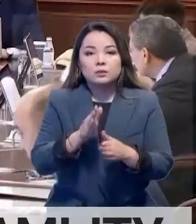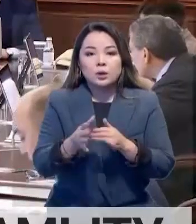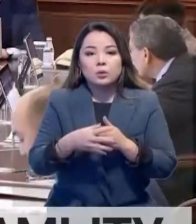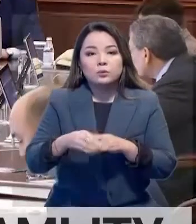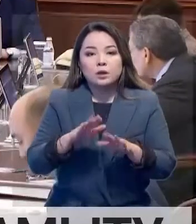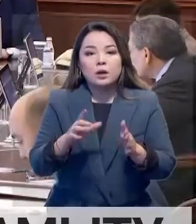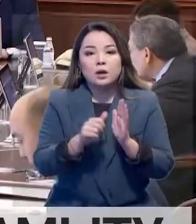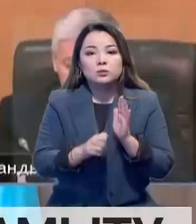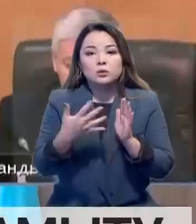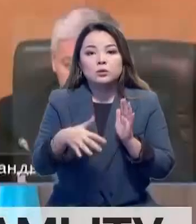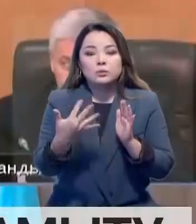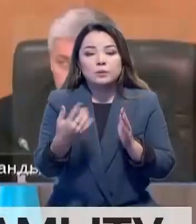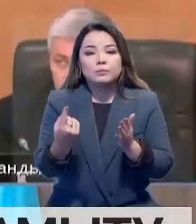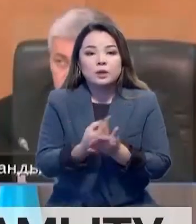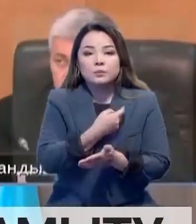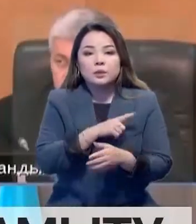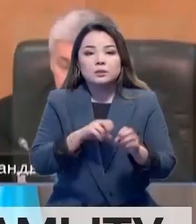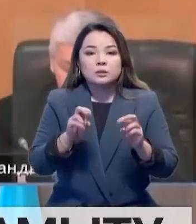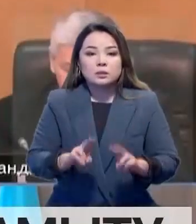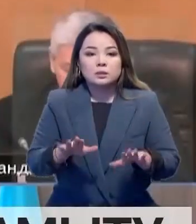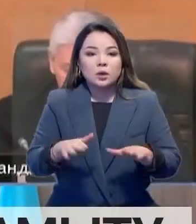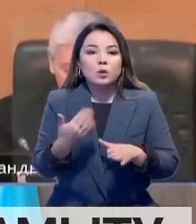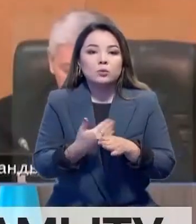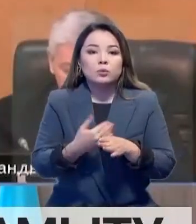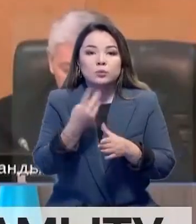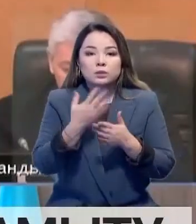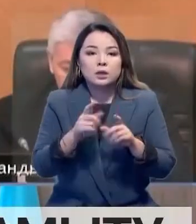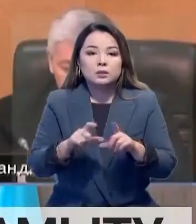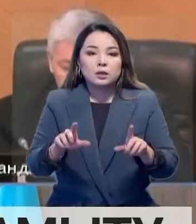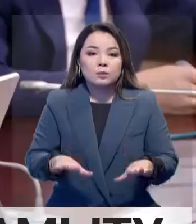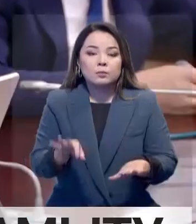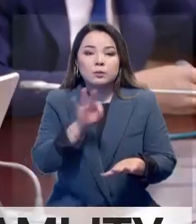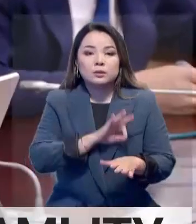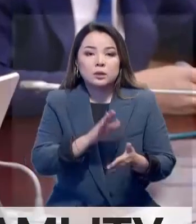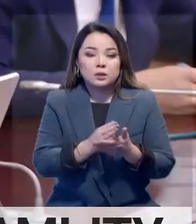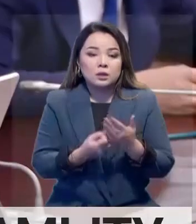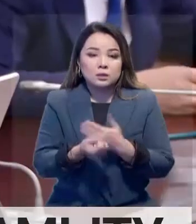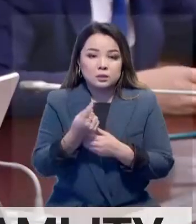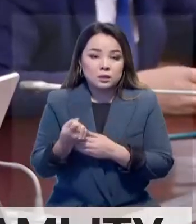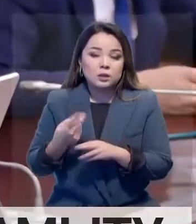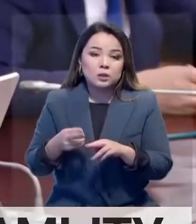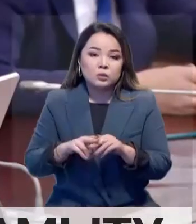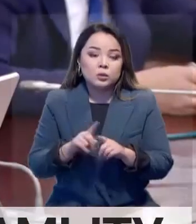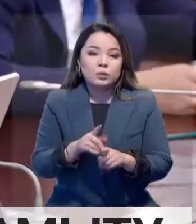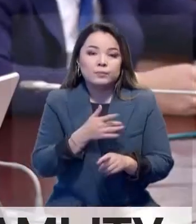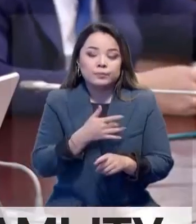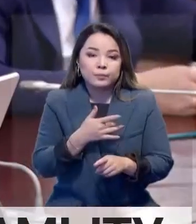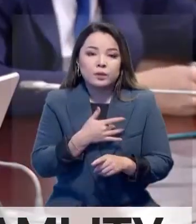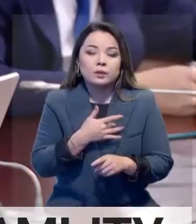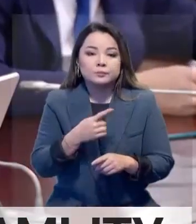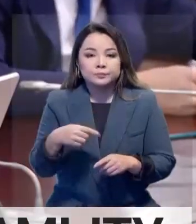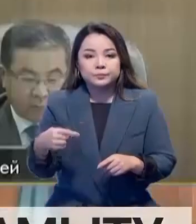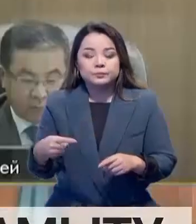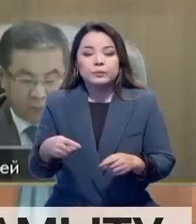өңірлерде 655 алғашқы медициналық санитарлық көмек көрсету нысаны пайда болады. Сонымен қатар инсульт орталықтары,